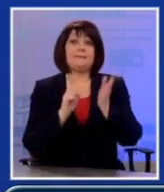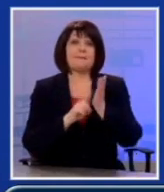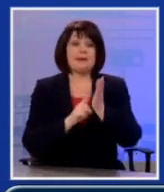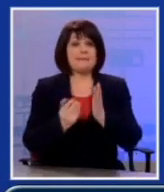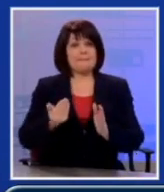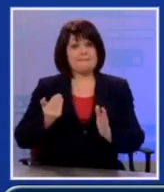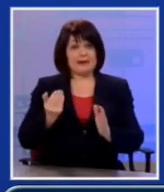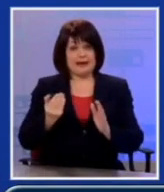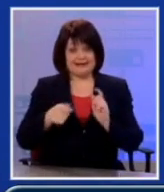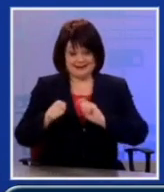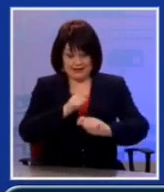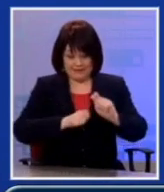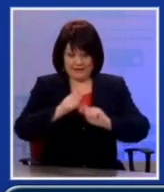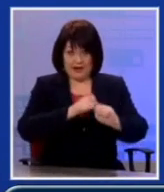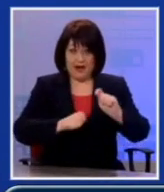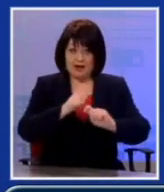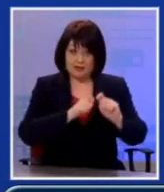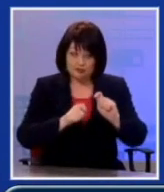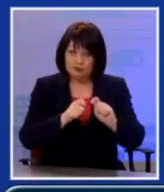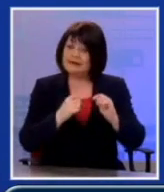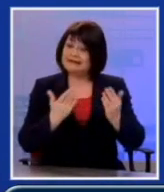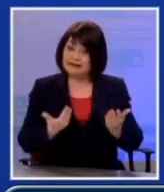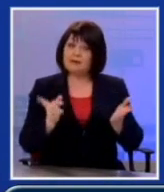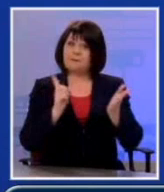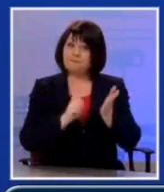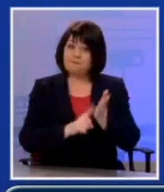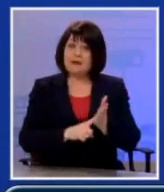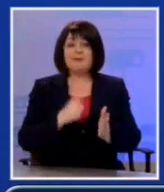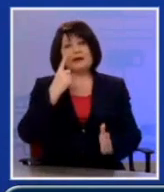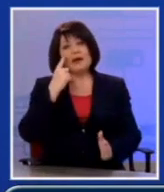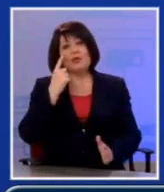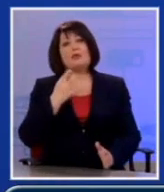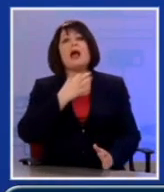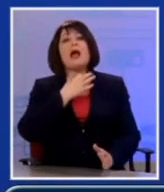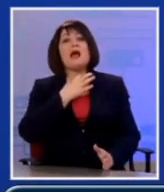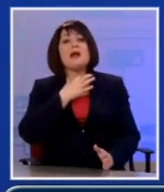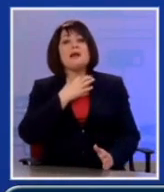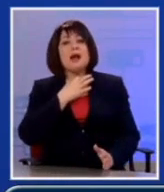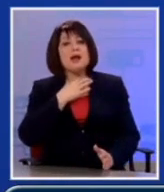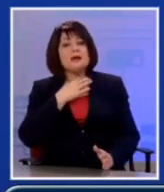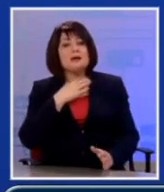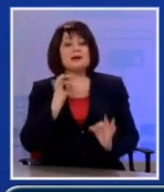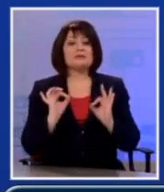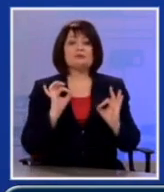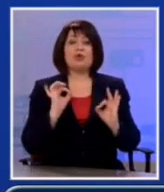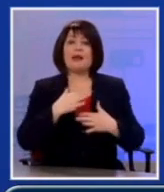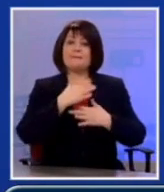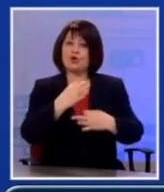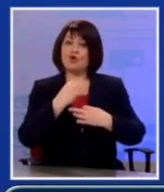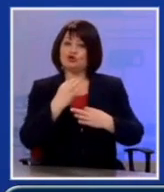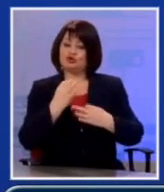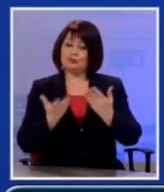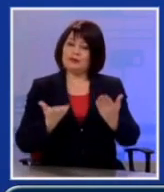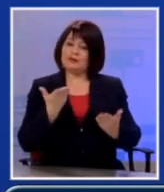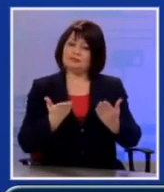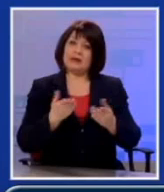προϋποθέτει η συγκρότησή τους κάθε φορά την εξεύρεση του αναγκαίου μέτρου για την εκπροσώπηση, για